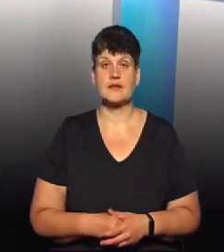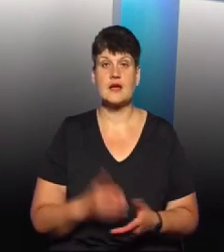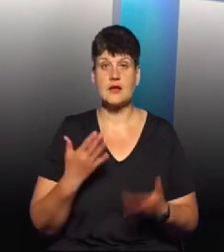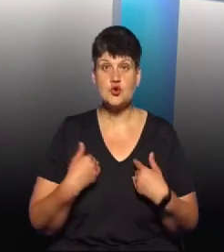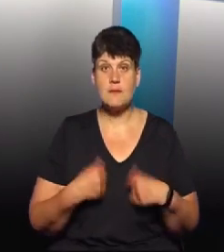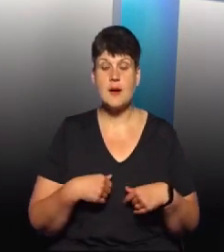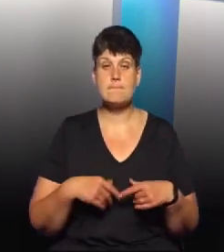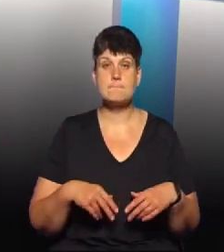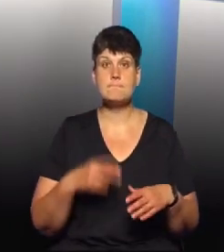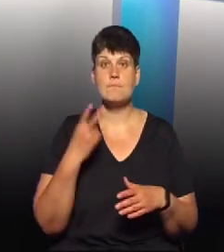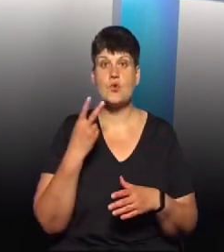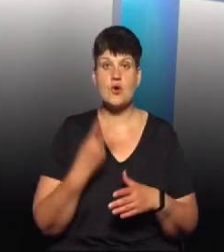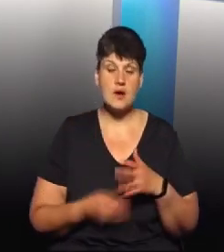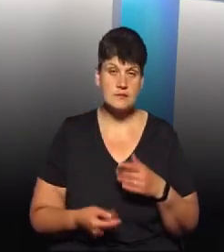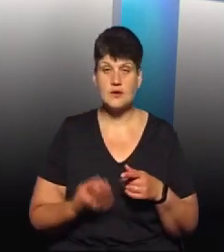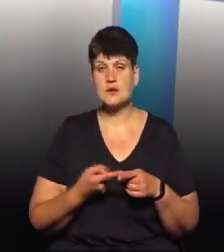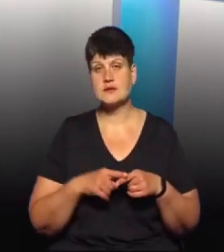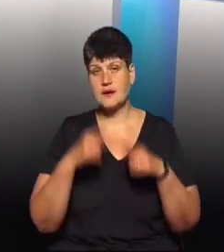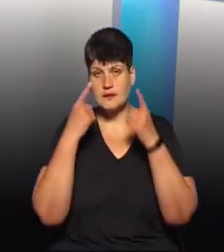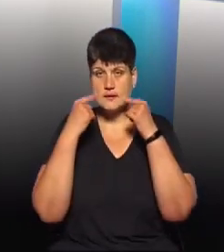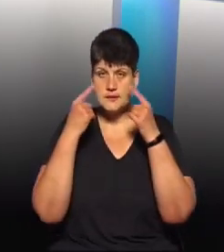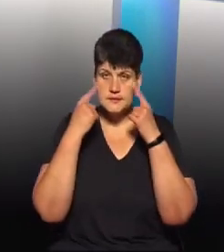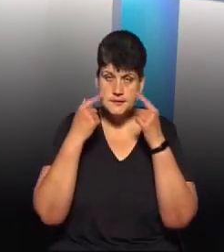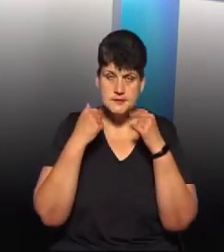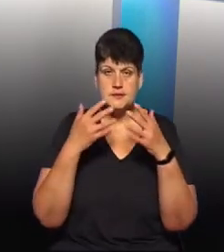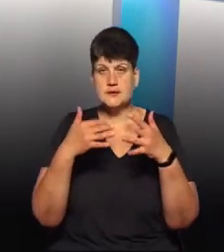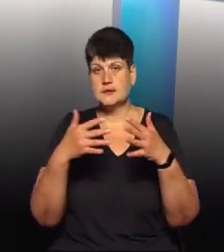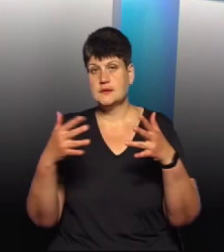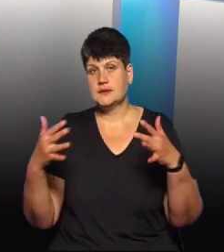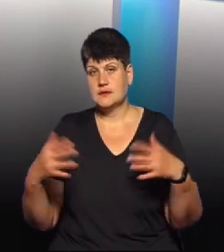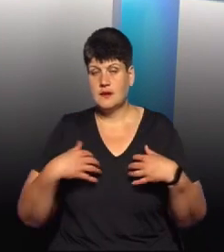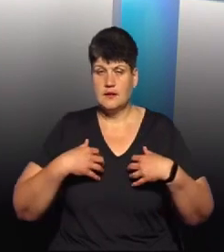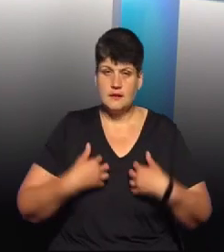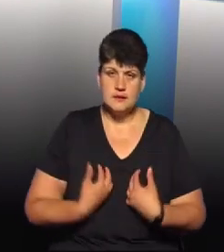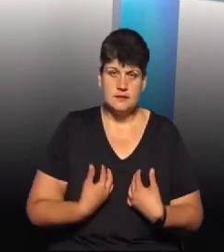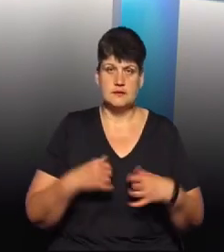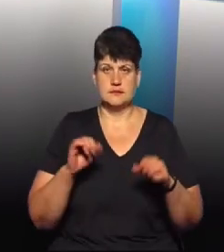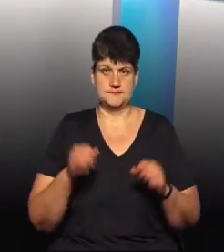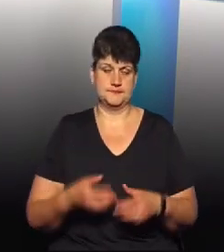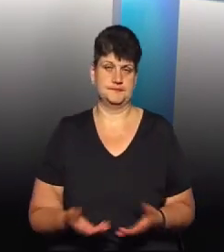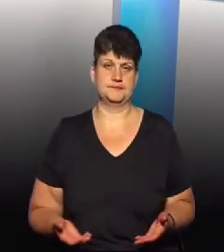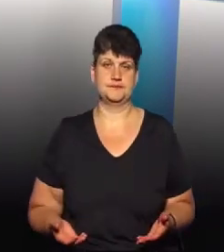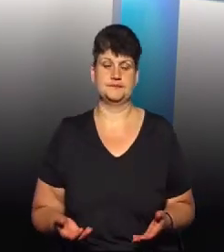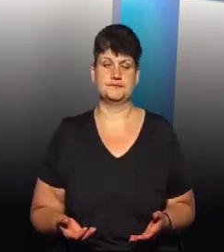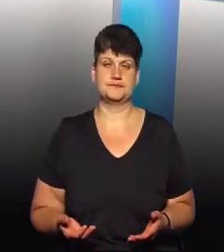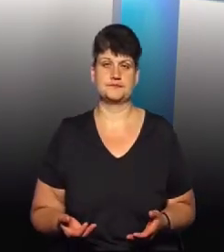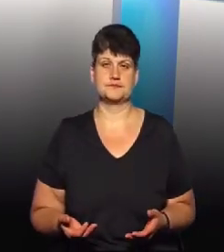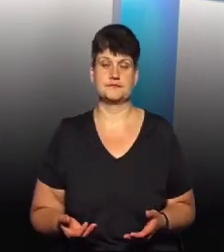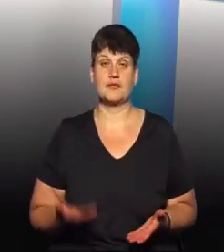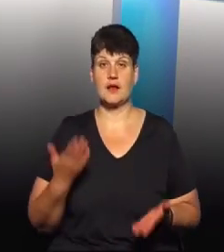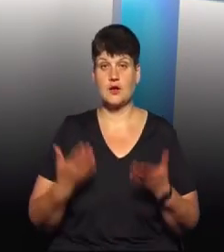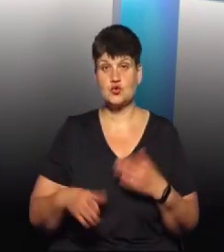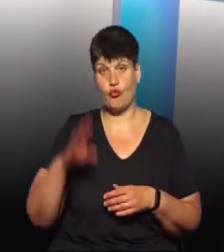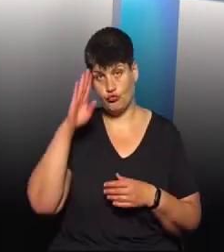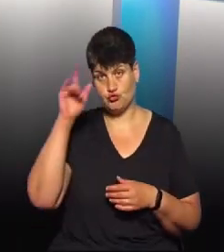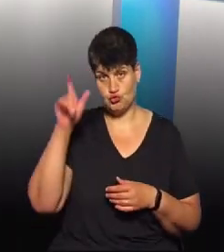це, безумовно, сльози, це емоції, такі пригнічення, можна сказати. Якщо в чоловічому футболі, то